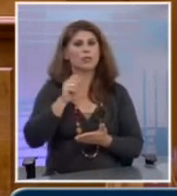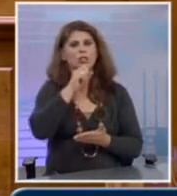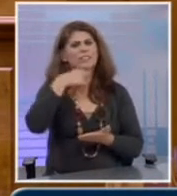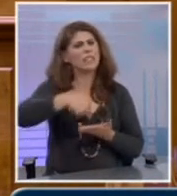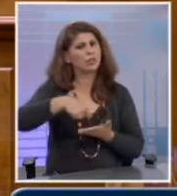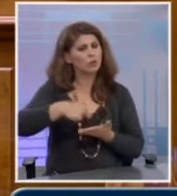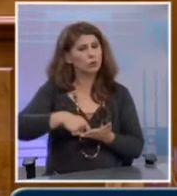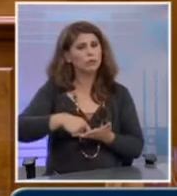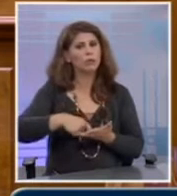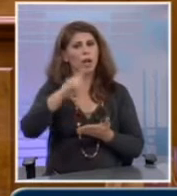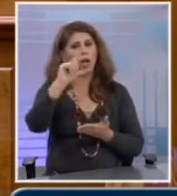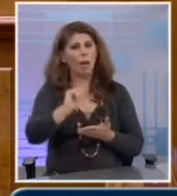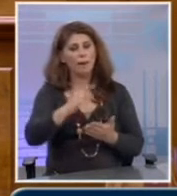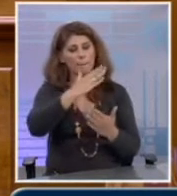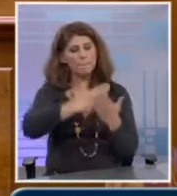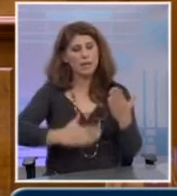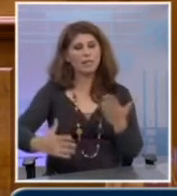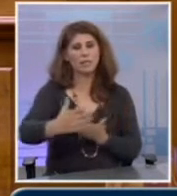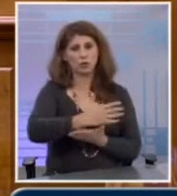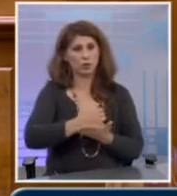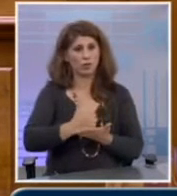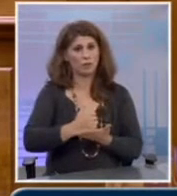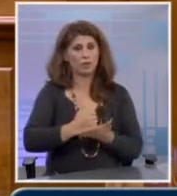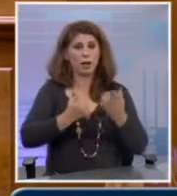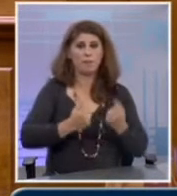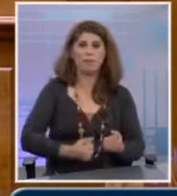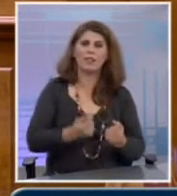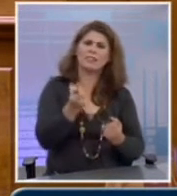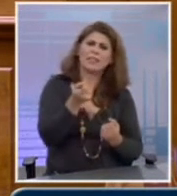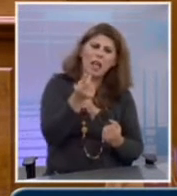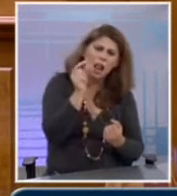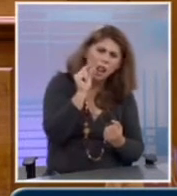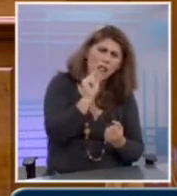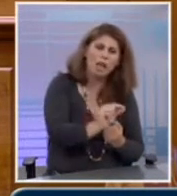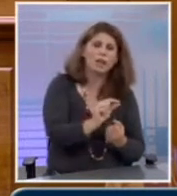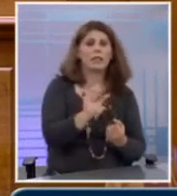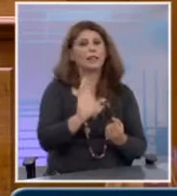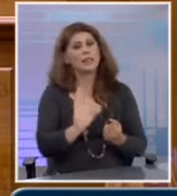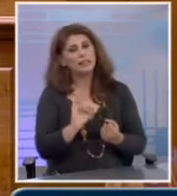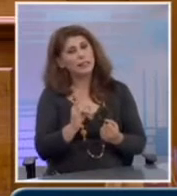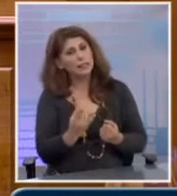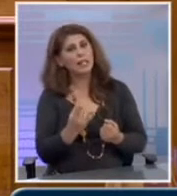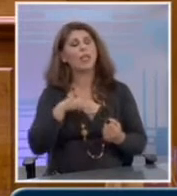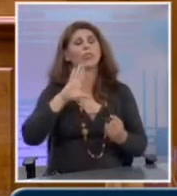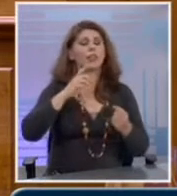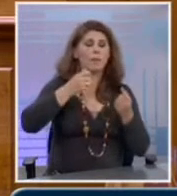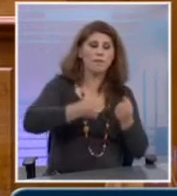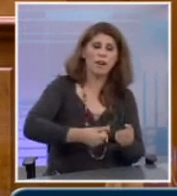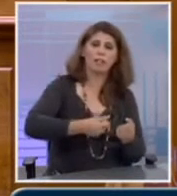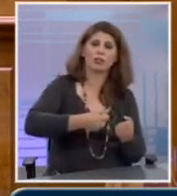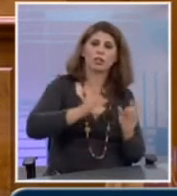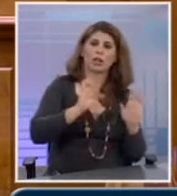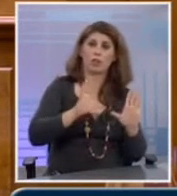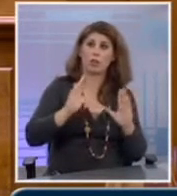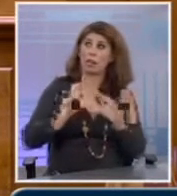συνταξιούχοι, τα χαμηλά και μεσαία εισοδήματα επιβαρύνονται ελάχιστα ή δεν επιβαρύνονται καθόλου, ενώ τα υψηλά